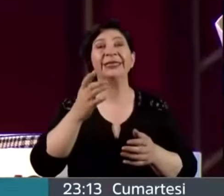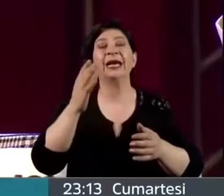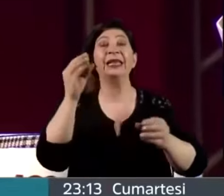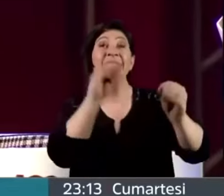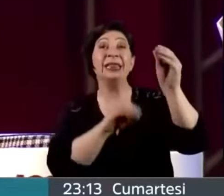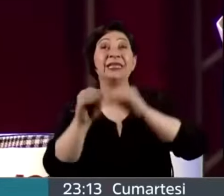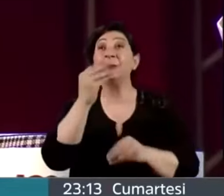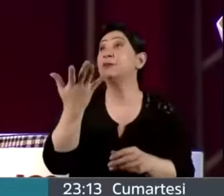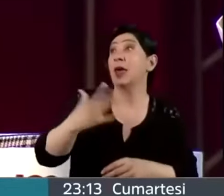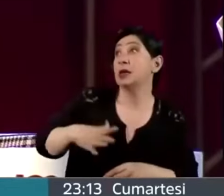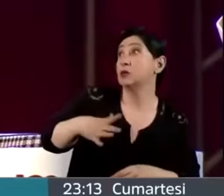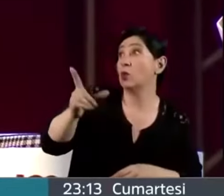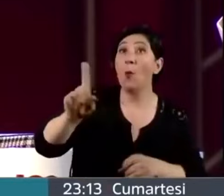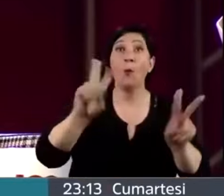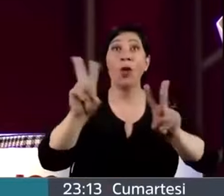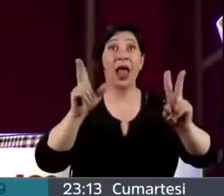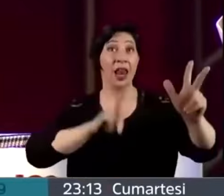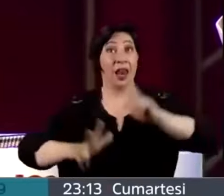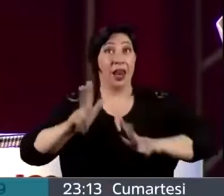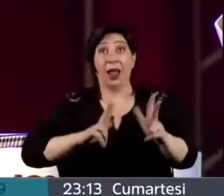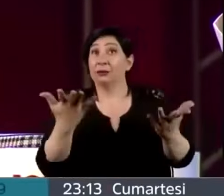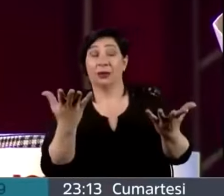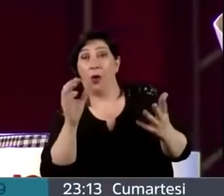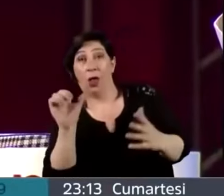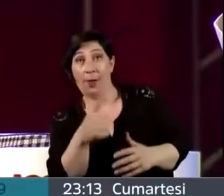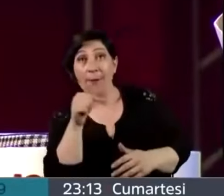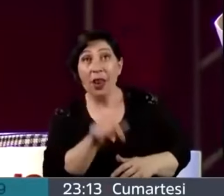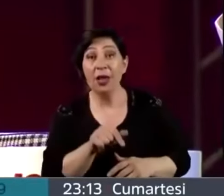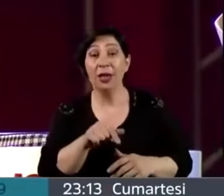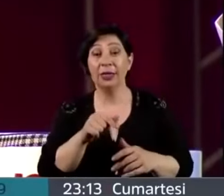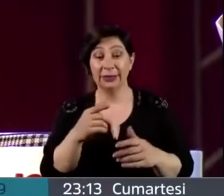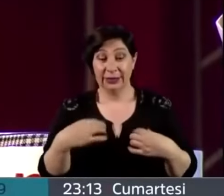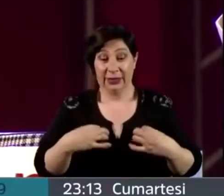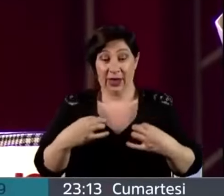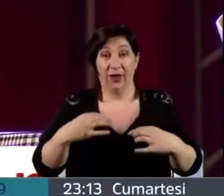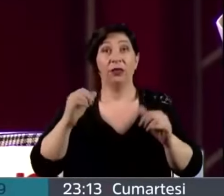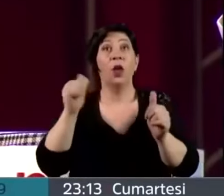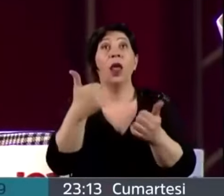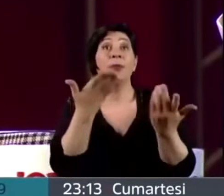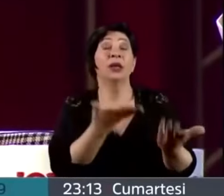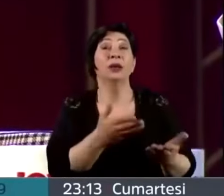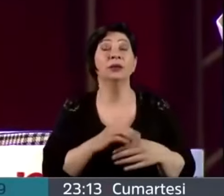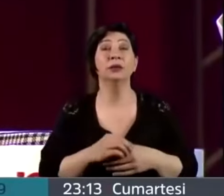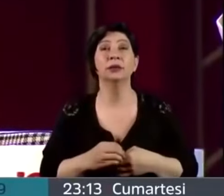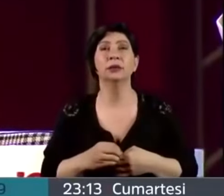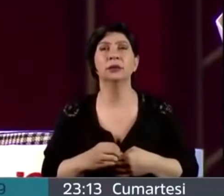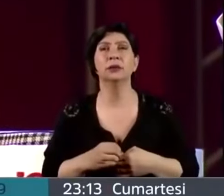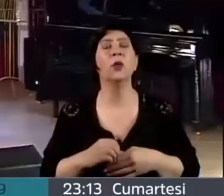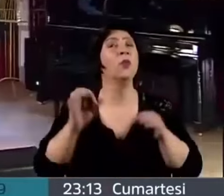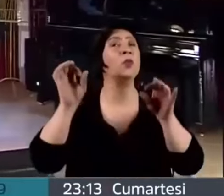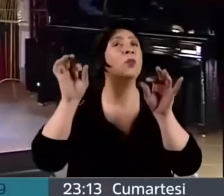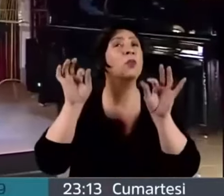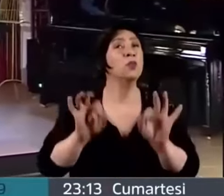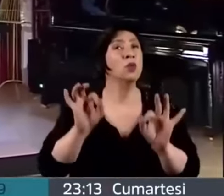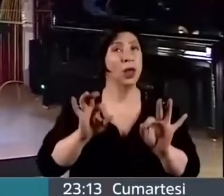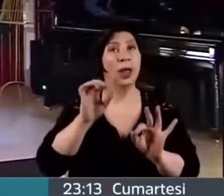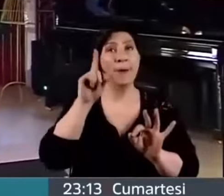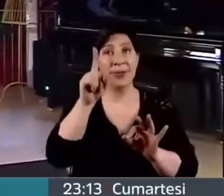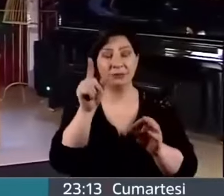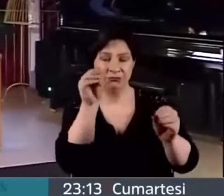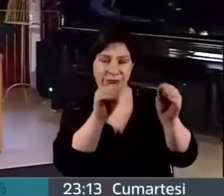çok önemli ve hangi modeli taşıyorsun çok önemli. Hangi kıyafetin tasarımı taşıyorsun çok önemli. Yani mutlaka bir